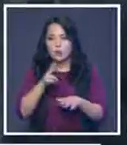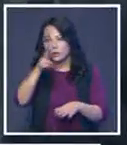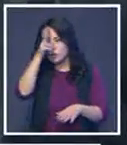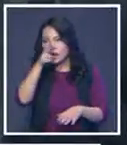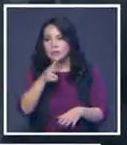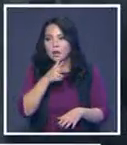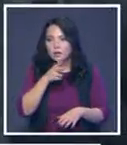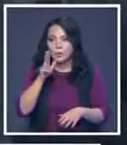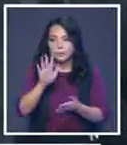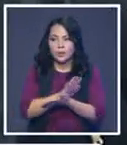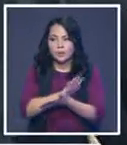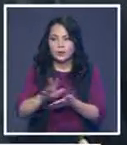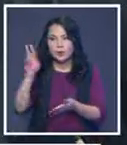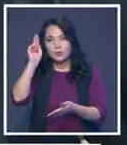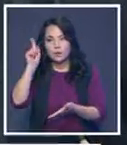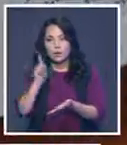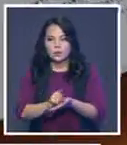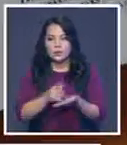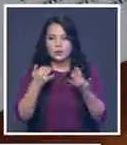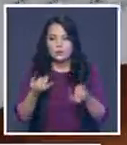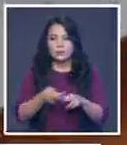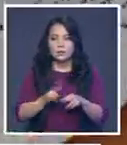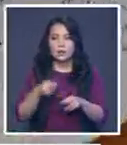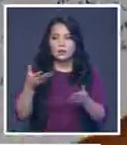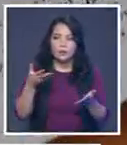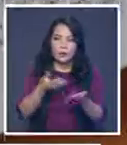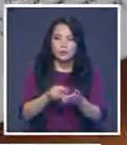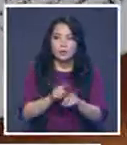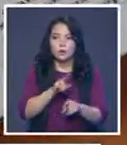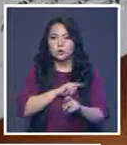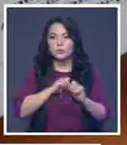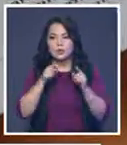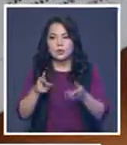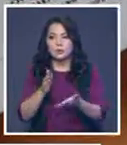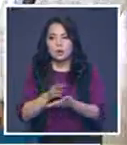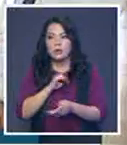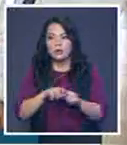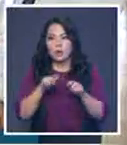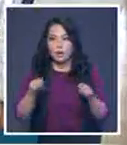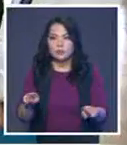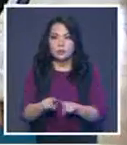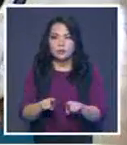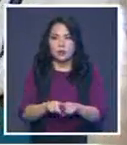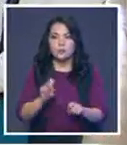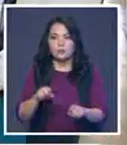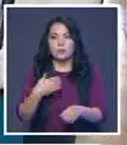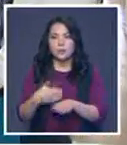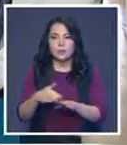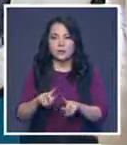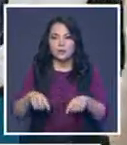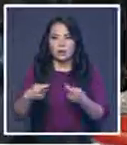оқиды. Мемлекеттен оқуы мен жолақысы үшін ақша алып жұмысқа орналасады. Кәсіп ашамын десе үкімет тарапынан несие де